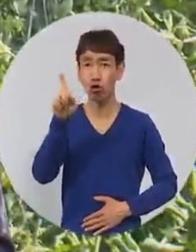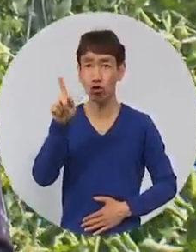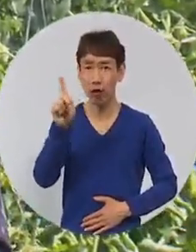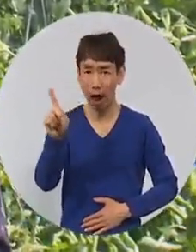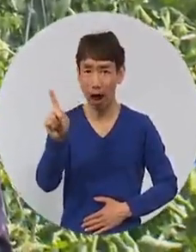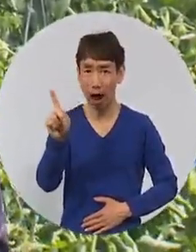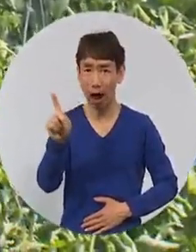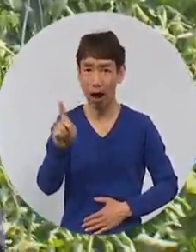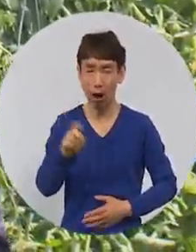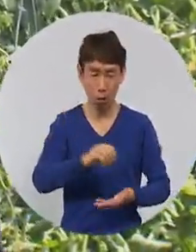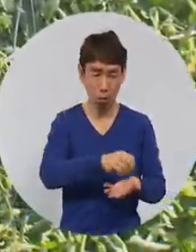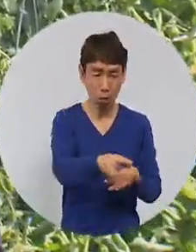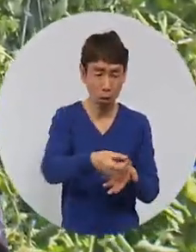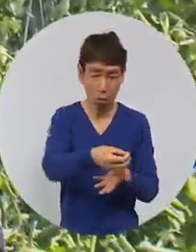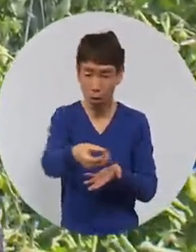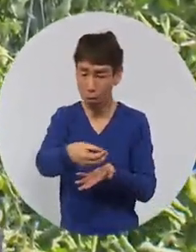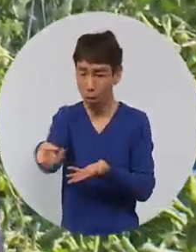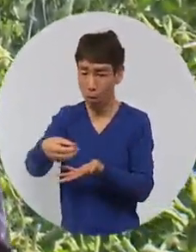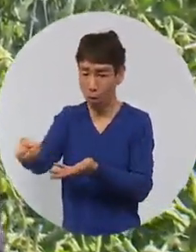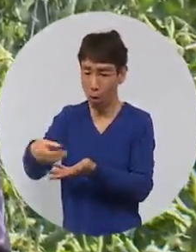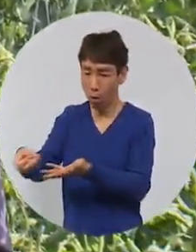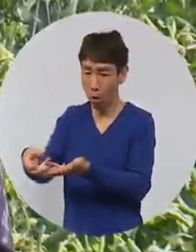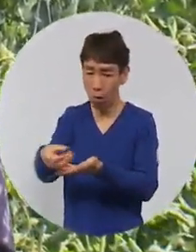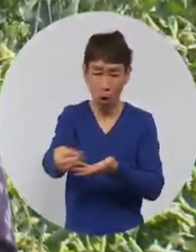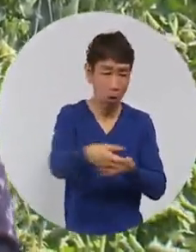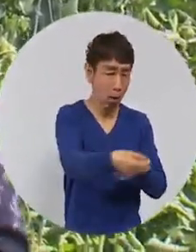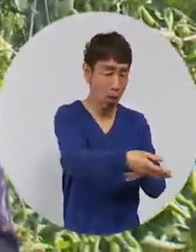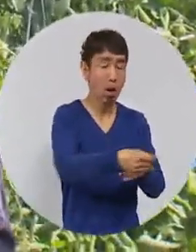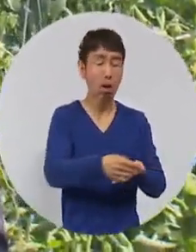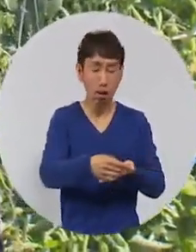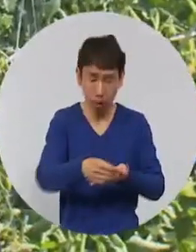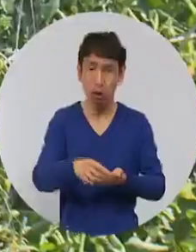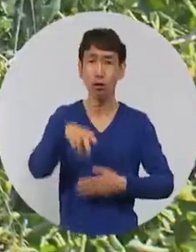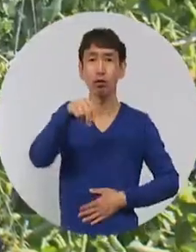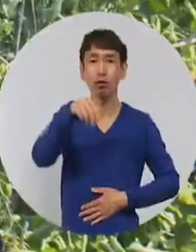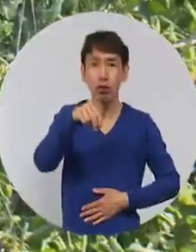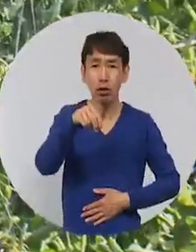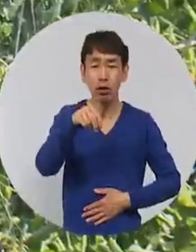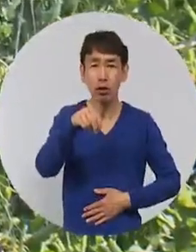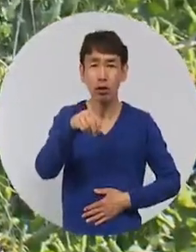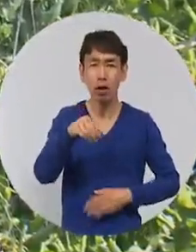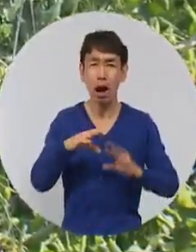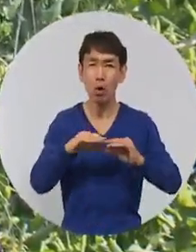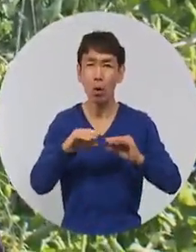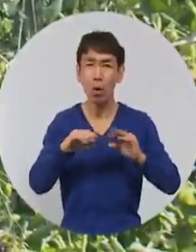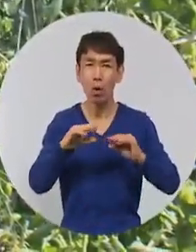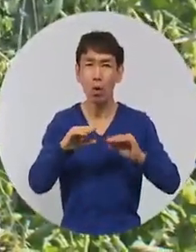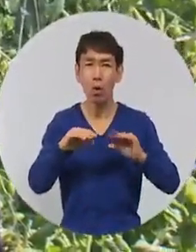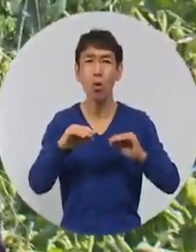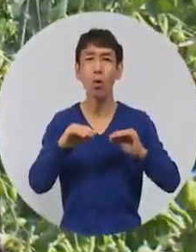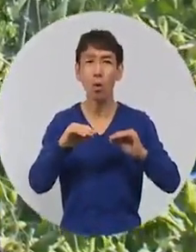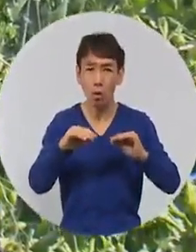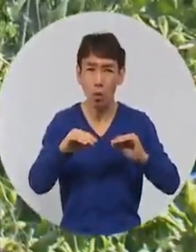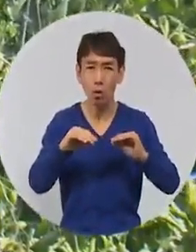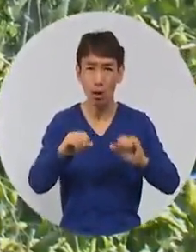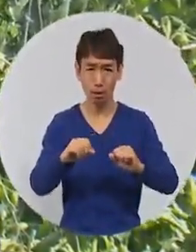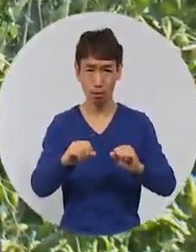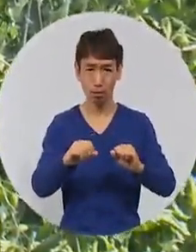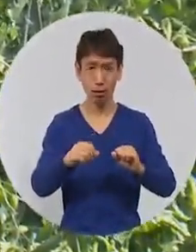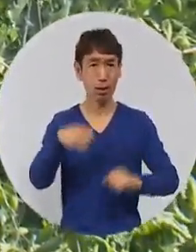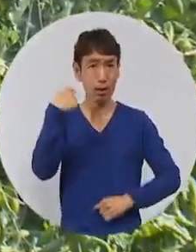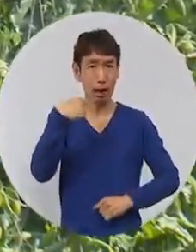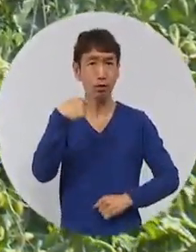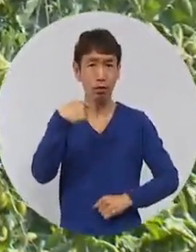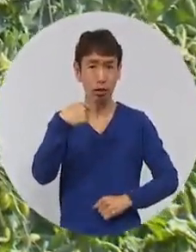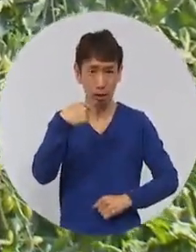して、で、土の発酵を促して、そして消毒の代わりにすると。夏やるんで土の